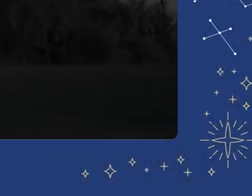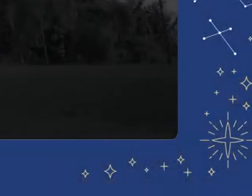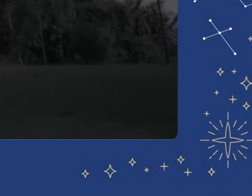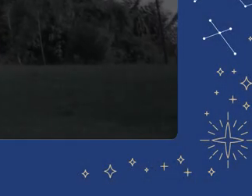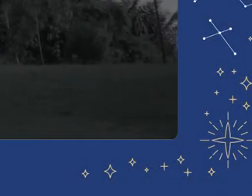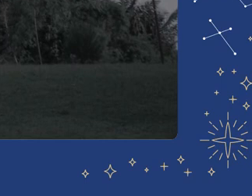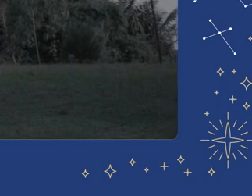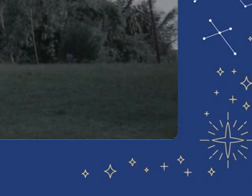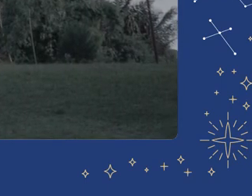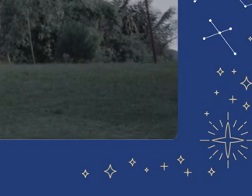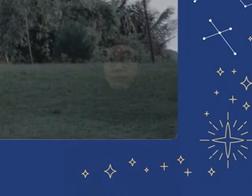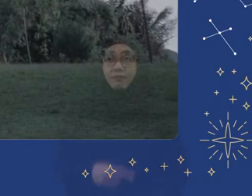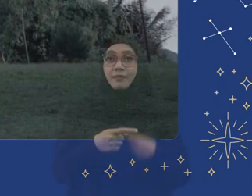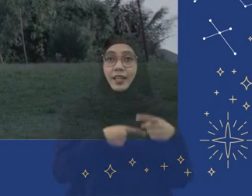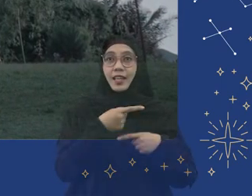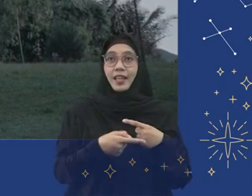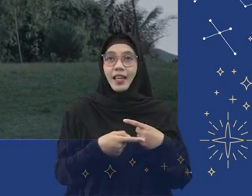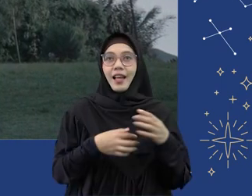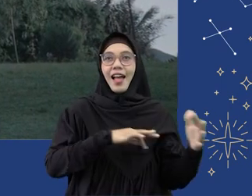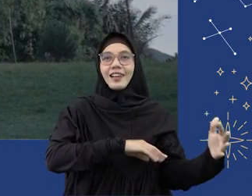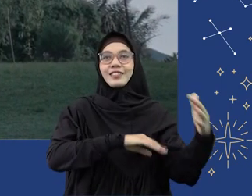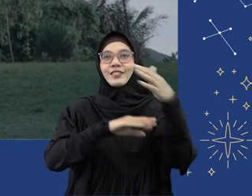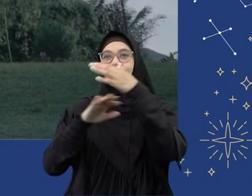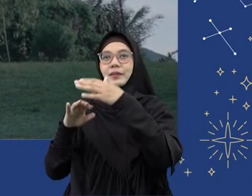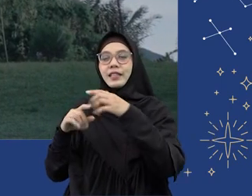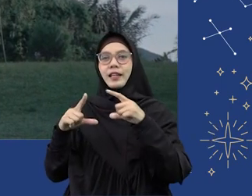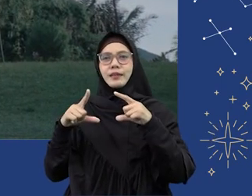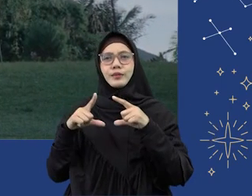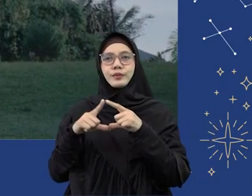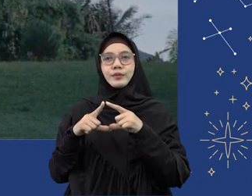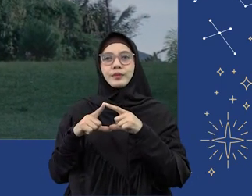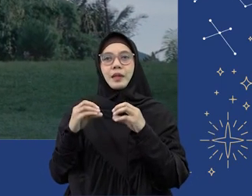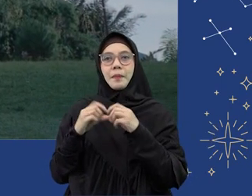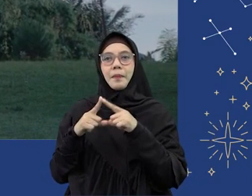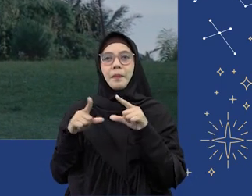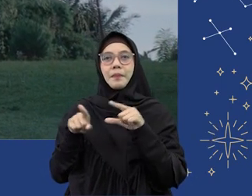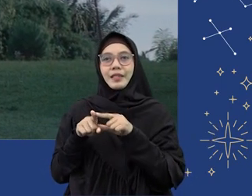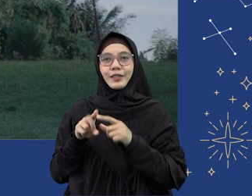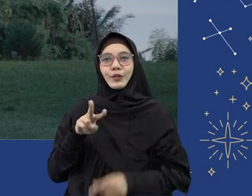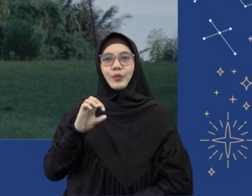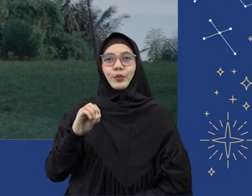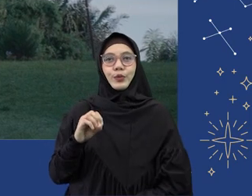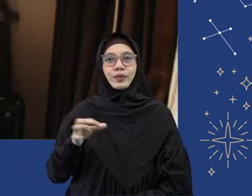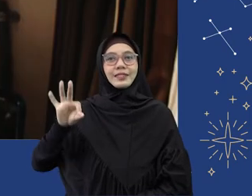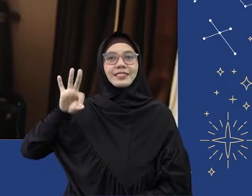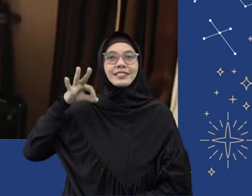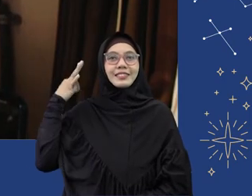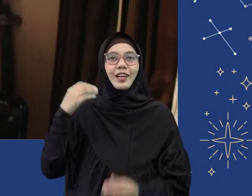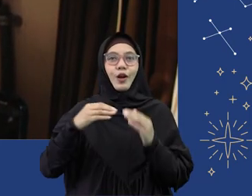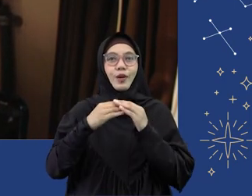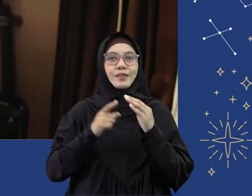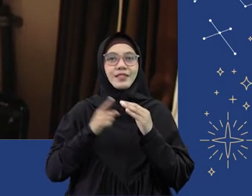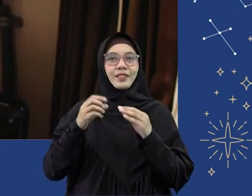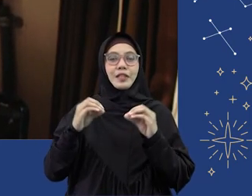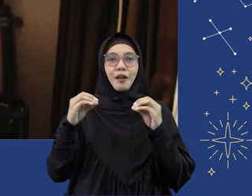sejarah astronomi di Indonesia abad ke-20 dapat dikatakan adalah sejarah tentang observatorium Boscha kegiatan ilmiah